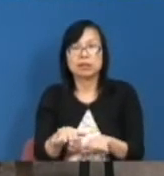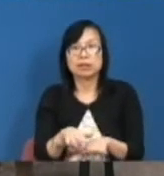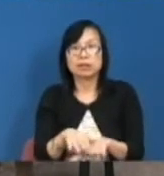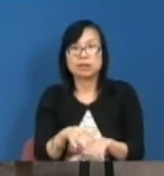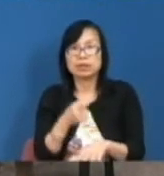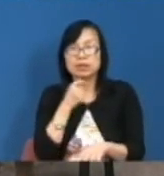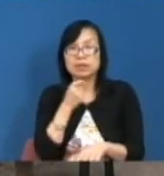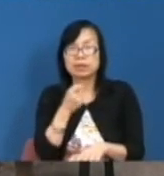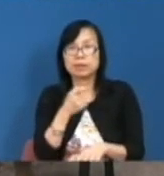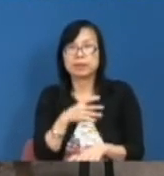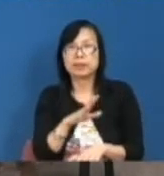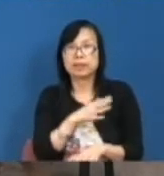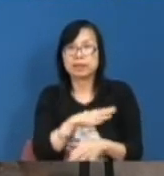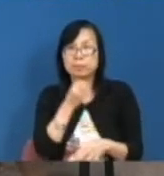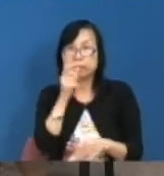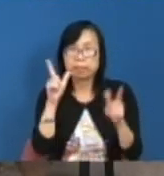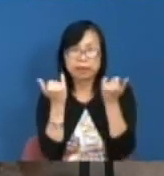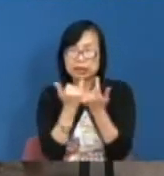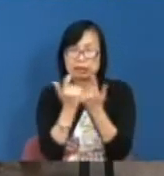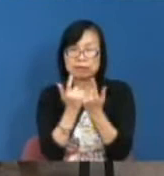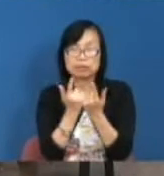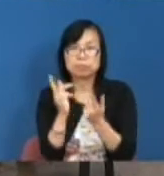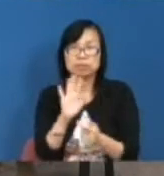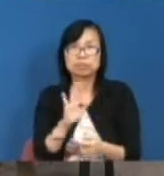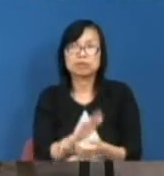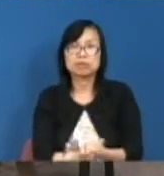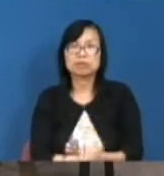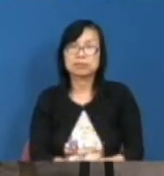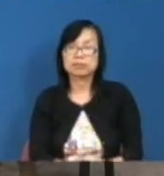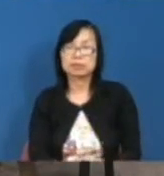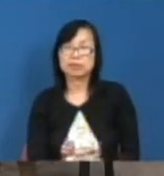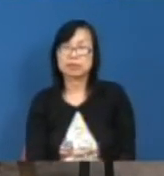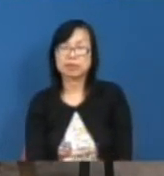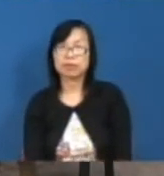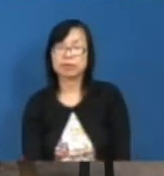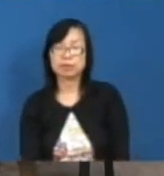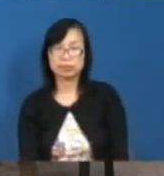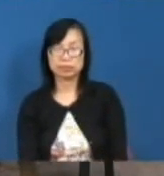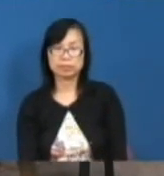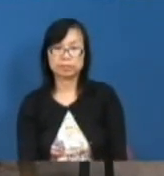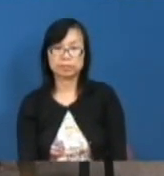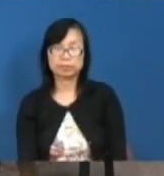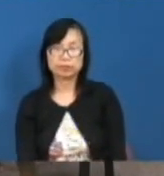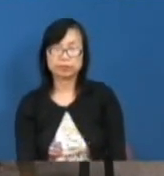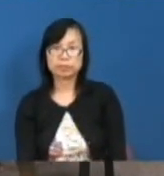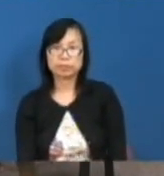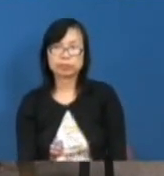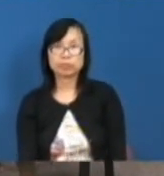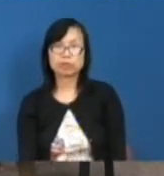葉劉嘅，真係好似葉劉喎，真係 嚇。好簡單，咁你而家呢個